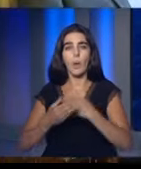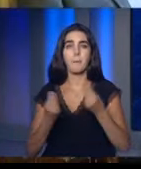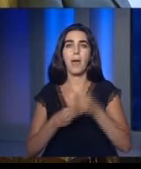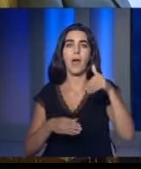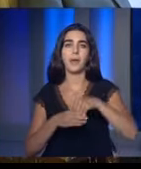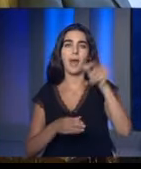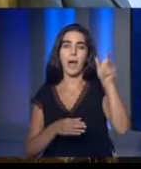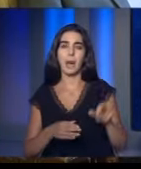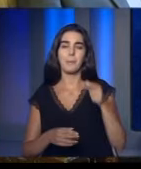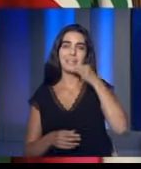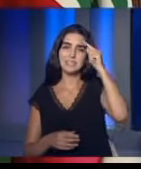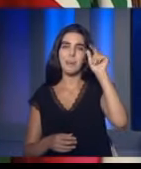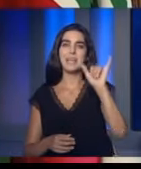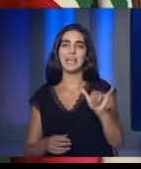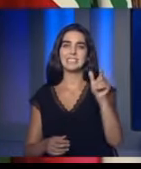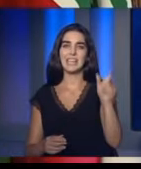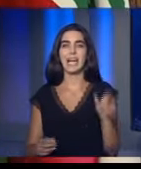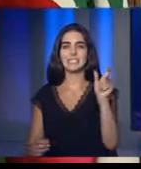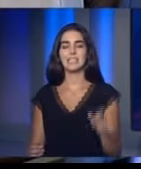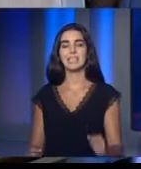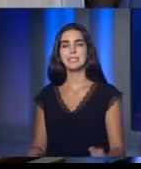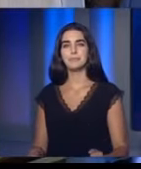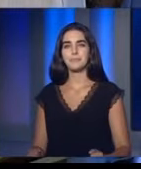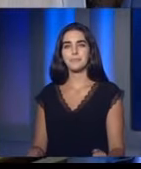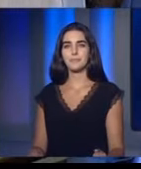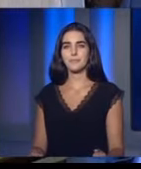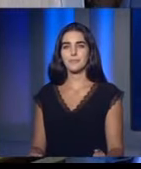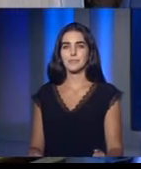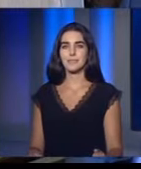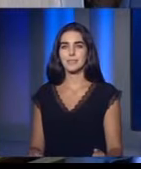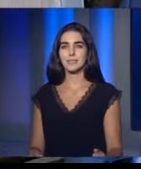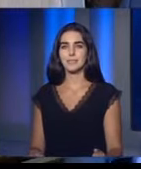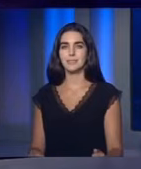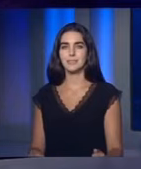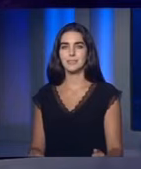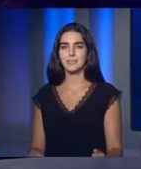الإسرائيلي. المفتي داريان عرض التطورات مع النائب ياسين ياسين.